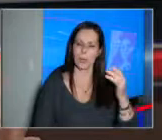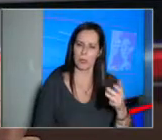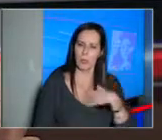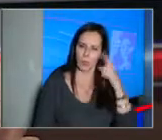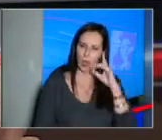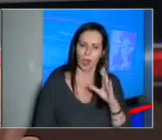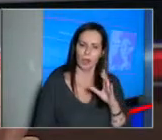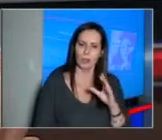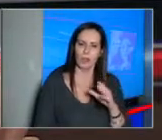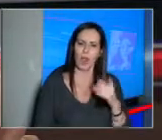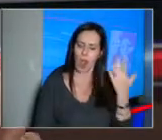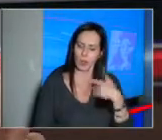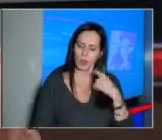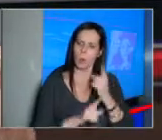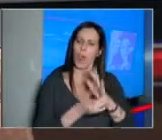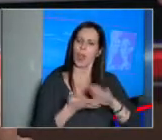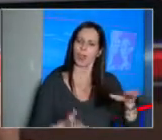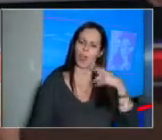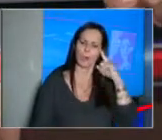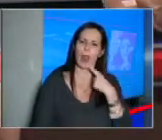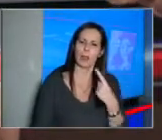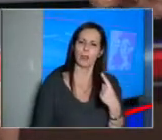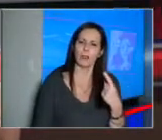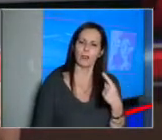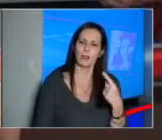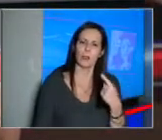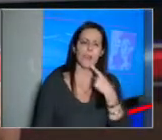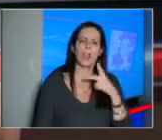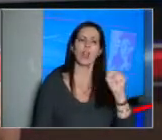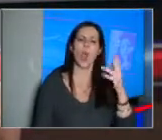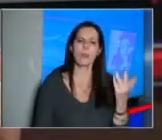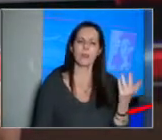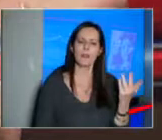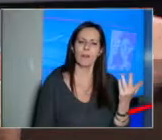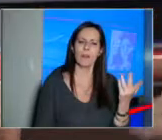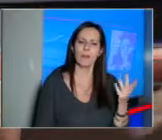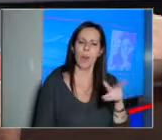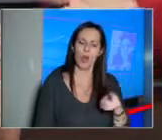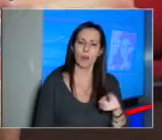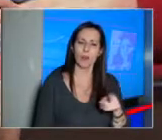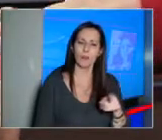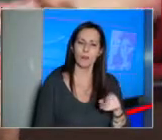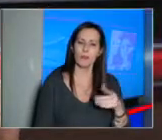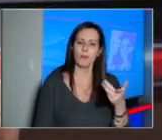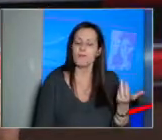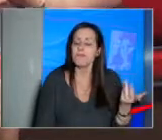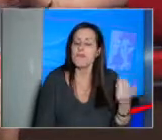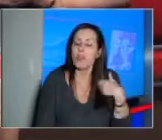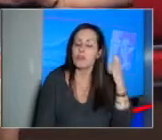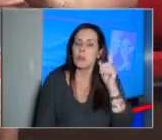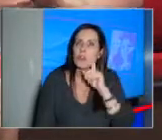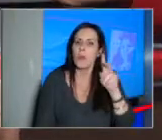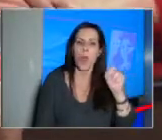בראש? עמדתי מול הגננת, לא ידעתי מה להגיד. אמרתי, נעמי, יכול להיות שבדרך לגן מישהו צעק